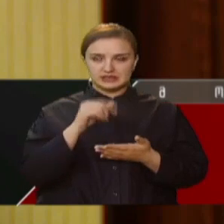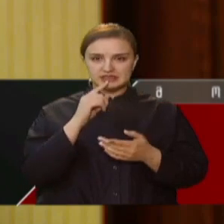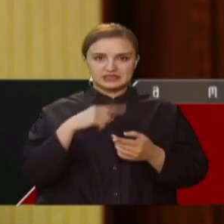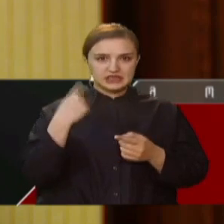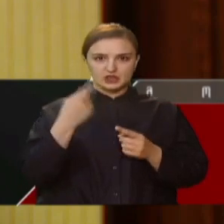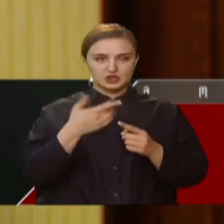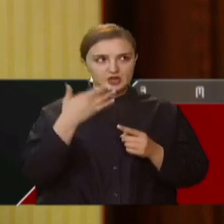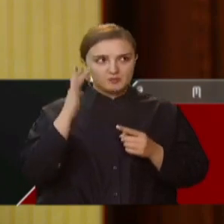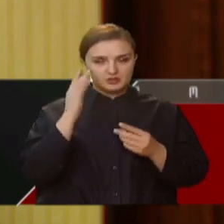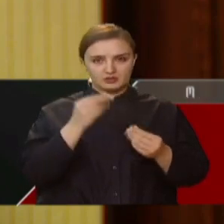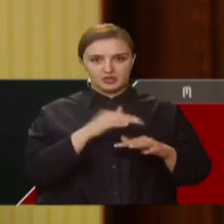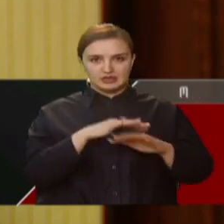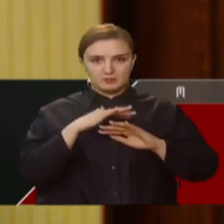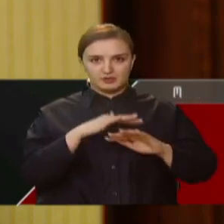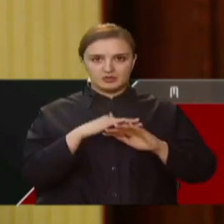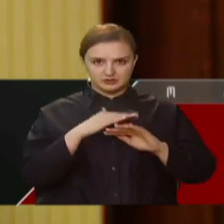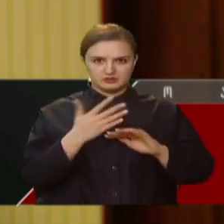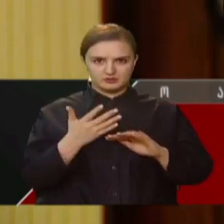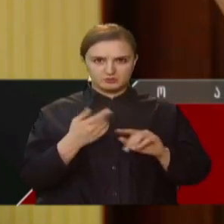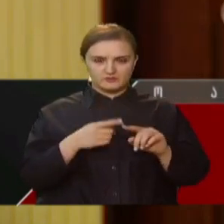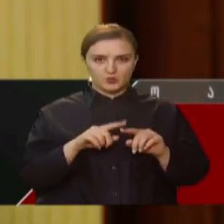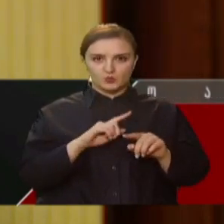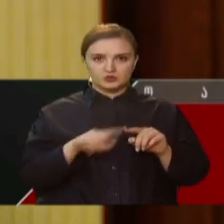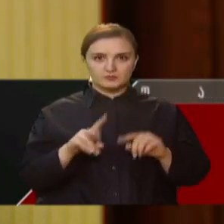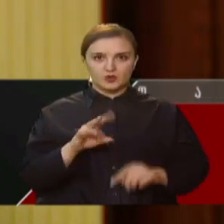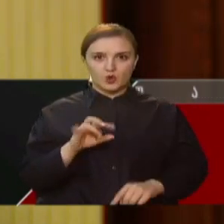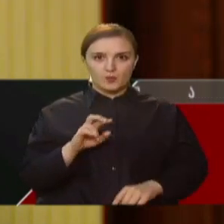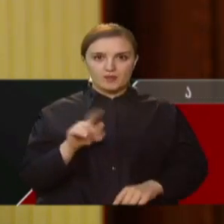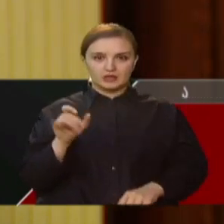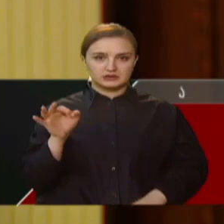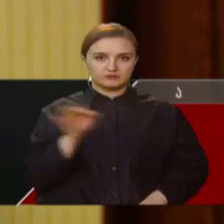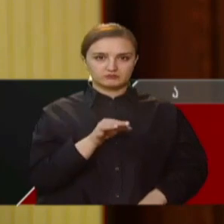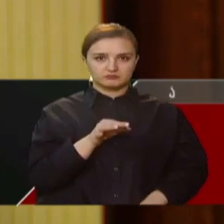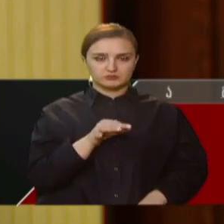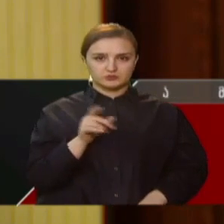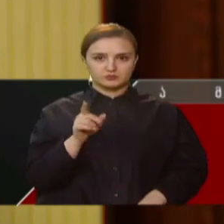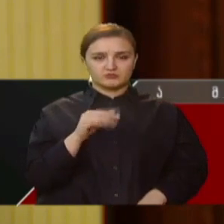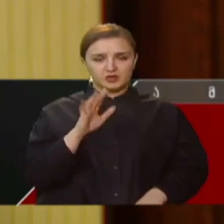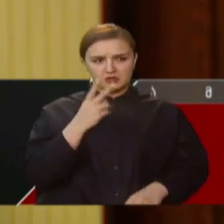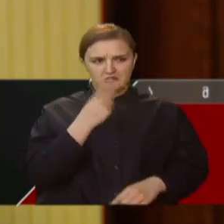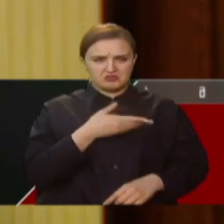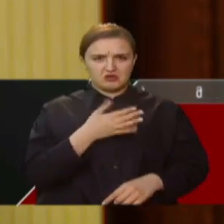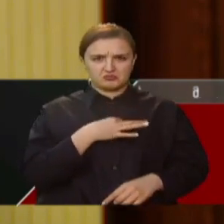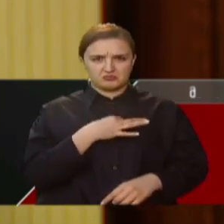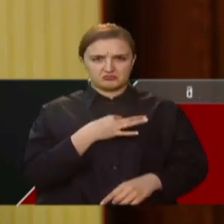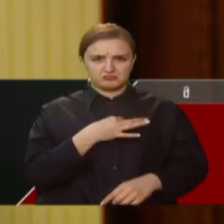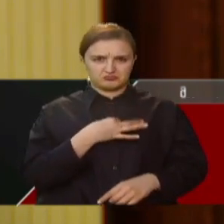ganmalobashi americii și ertebul statebidan, da utseb kobakhidze pasukhobs, gada hedon mereo,